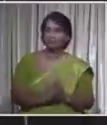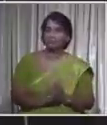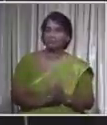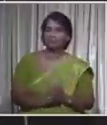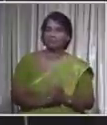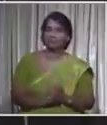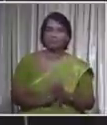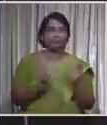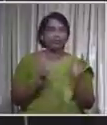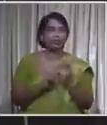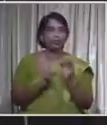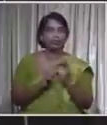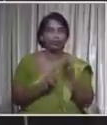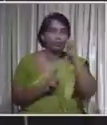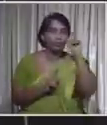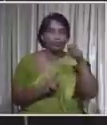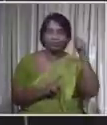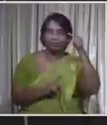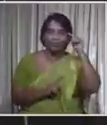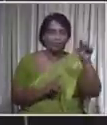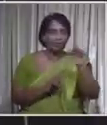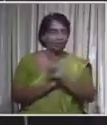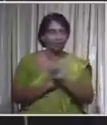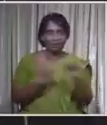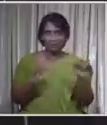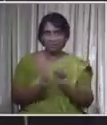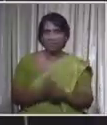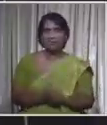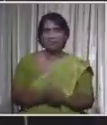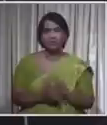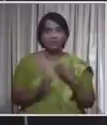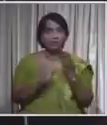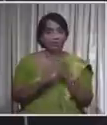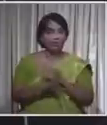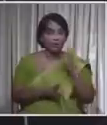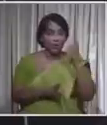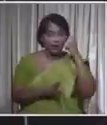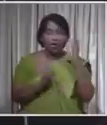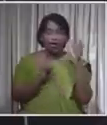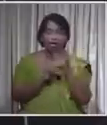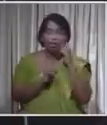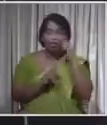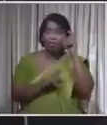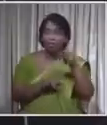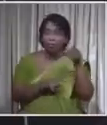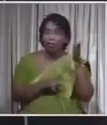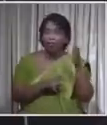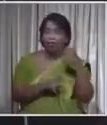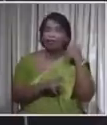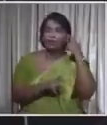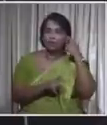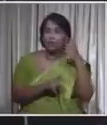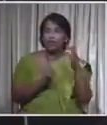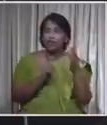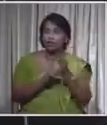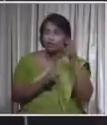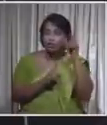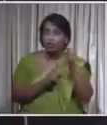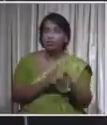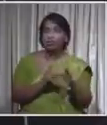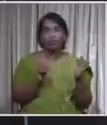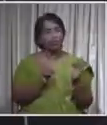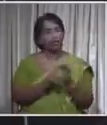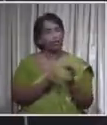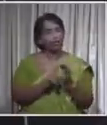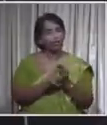මේ දුප්පත් මිනිහා ගැන නම් හිතලා නැහැ. අපි මුලින්ම හිතන්න ඕනේ දුප්පත් මිනිහා ගැන. මොකද මේ මිනිහට තමයි